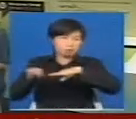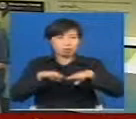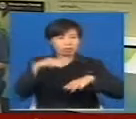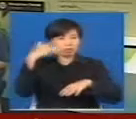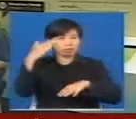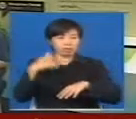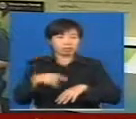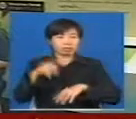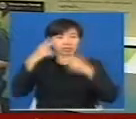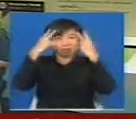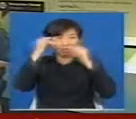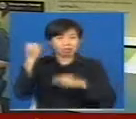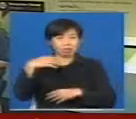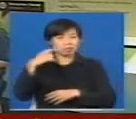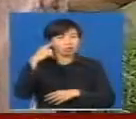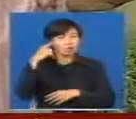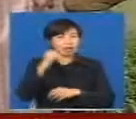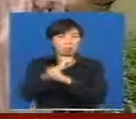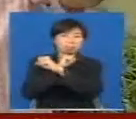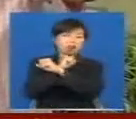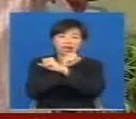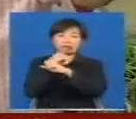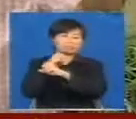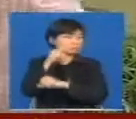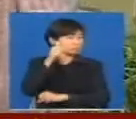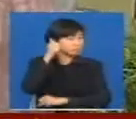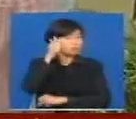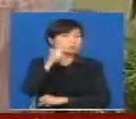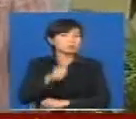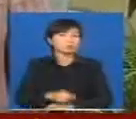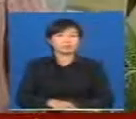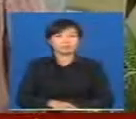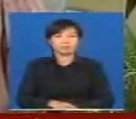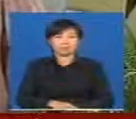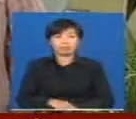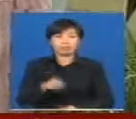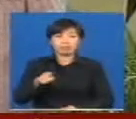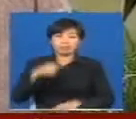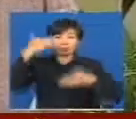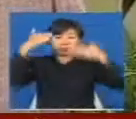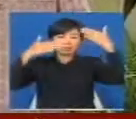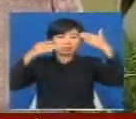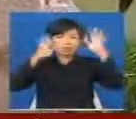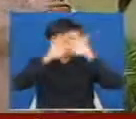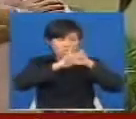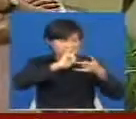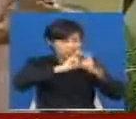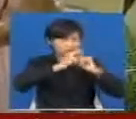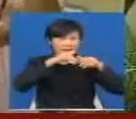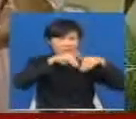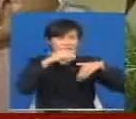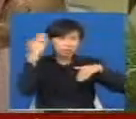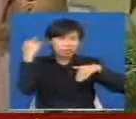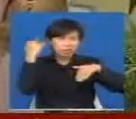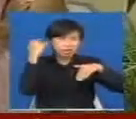อว่าสำหรับท่านเนี่ย prevention ดีสุดป้องกันไว้ก่อนป้องกันไว้ก่อน อันนี้เหมือนกับเทศกาลที่เซ็นทรัลพระแบบย่อมๆมาอยู่ที่นี่เลย ก็